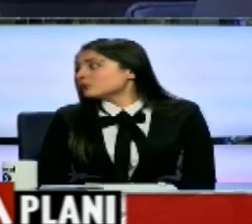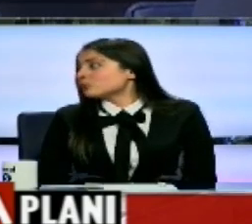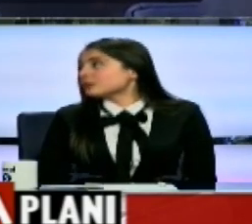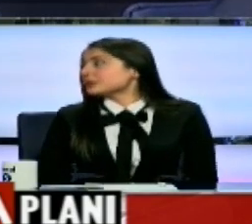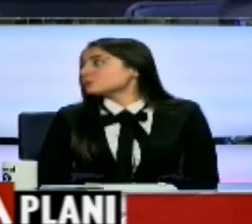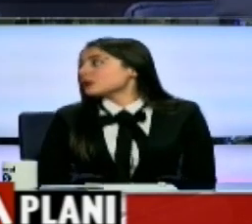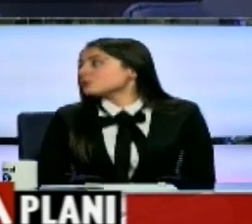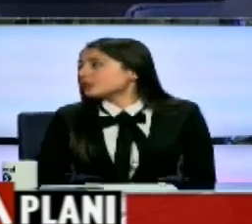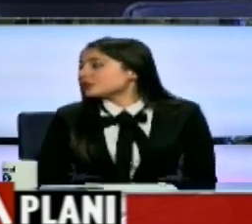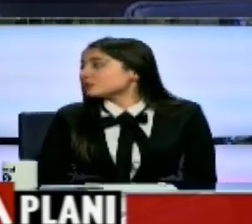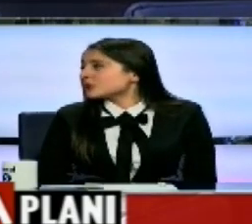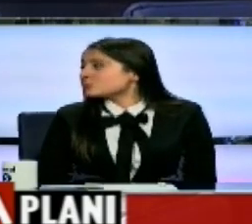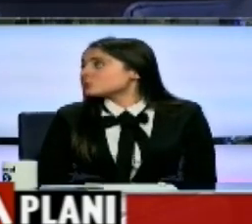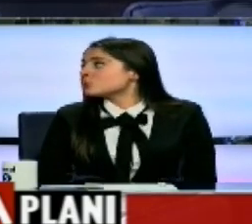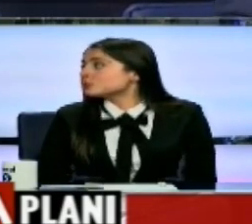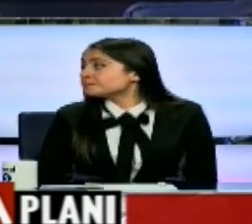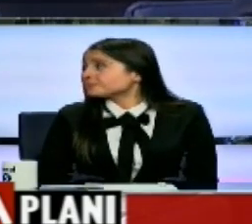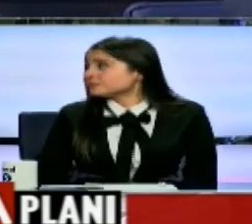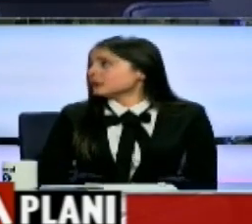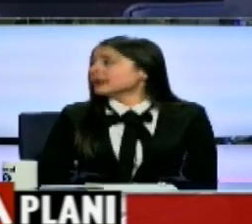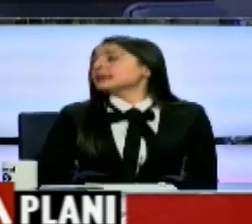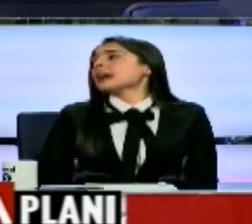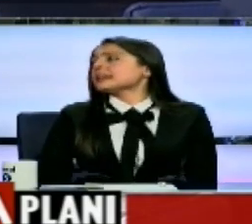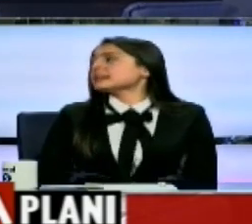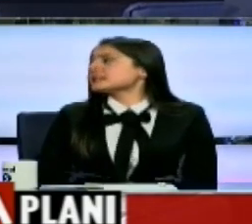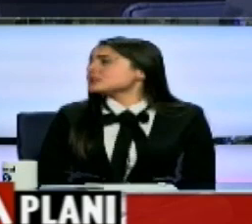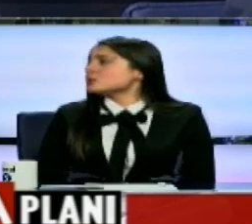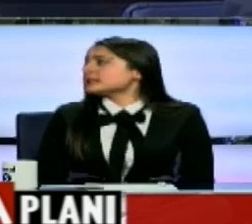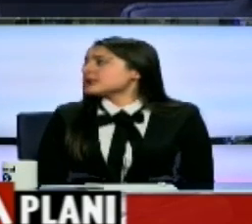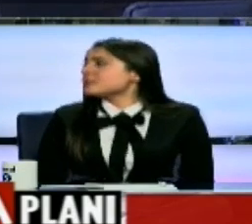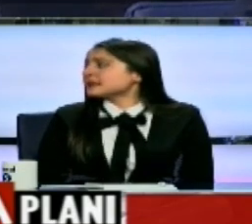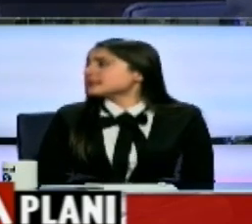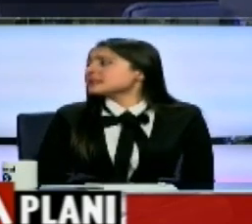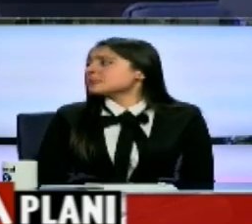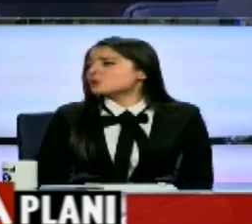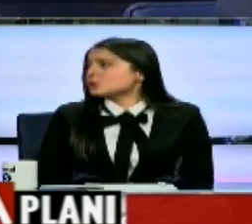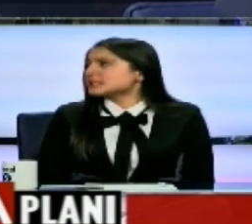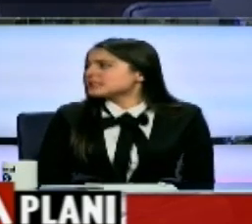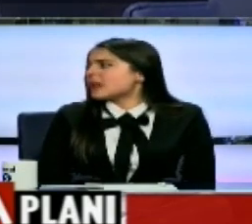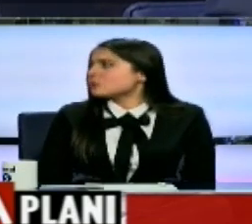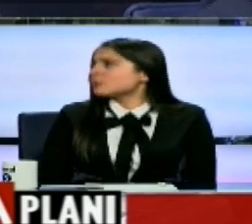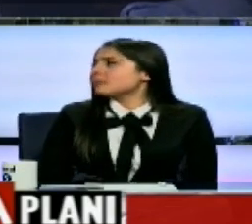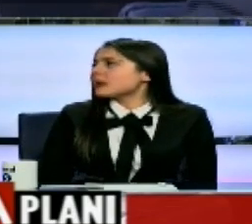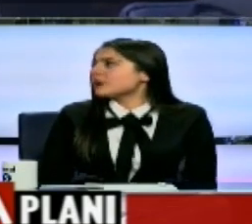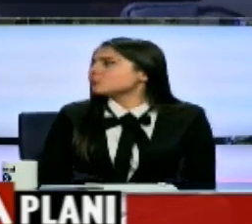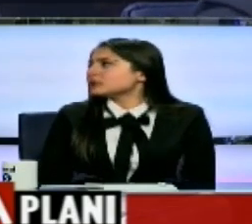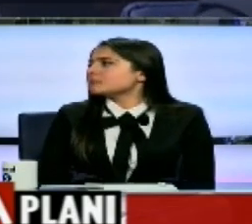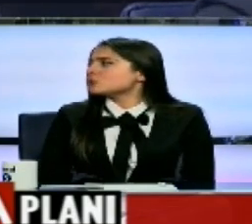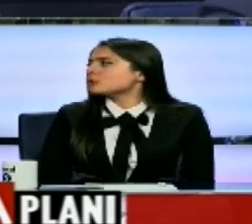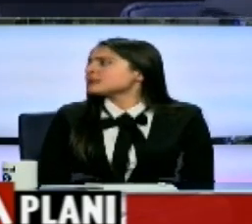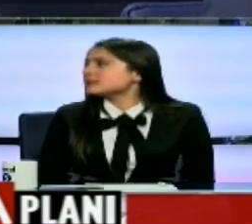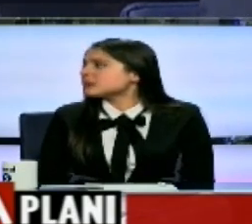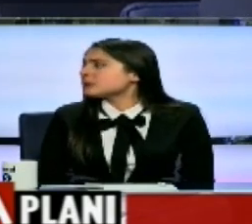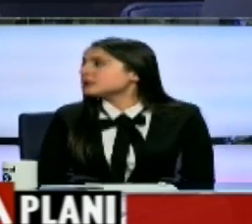biliyorum. Onlara da buradan çok teşekkürlerimi sunuyorum. Yani kısaca özet geçmek gerekirse birçok sıkıntılar, problemler var. Burada